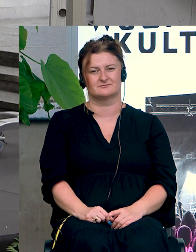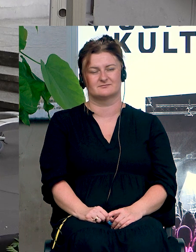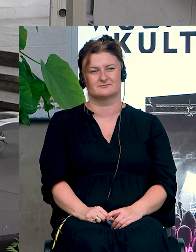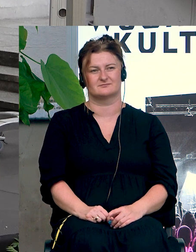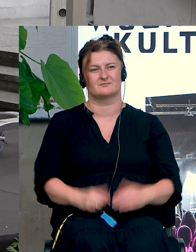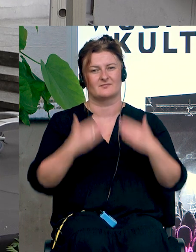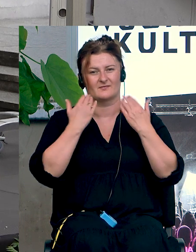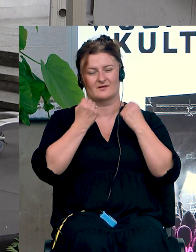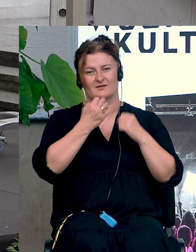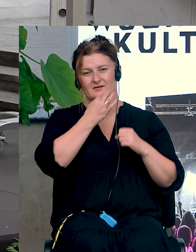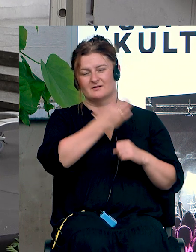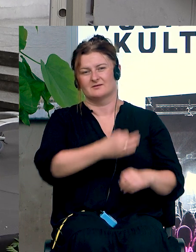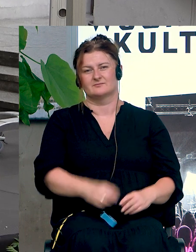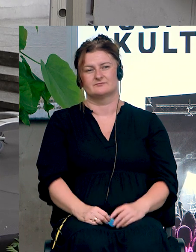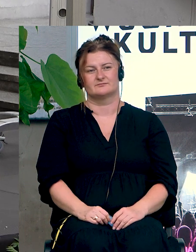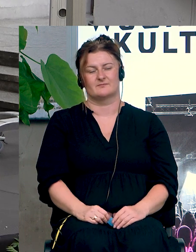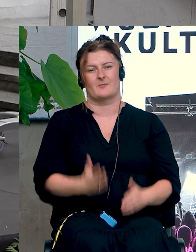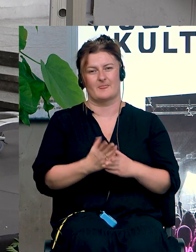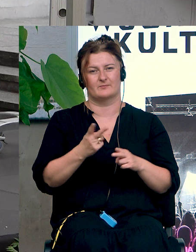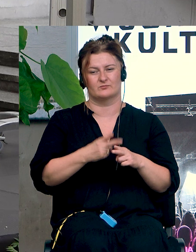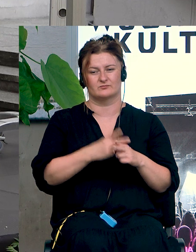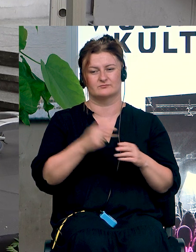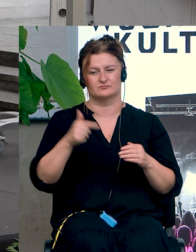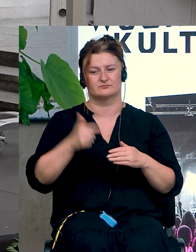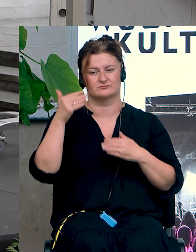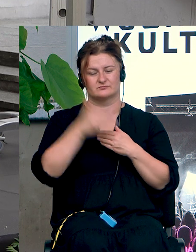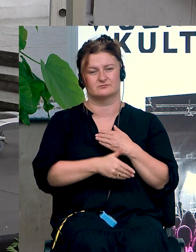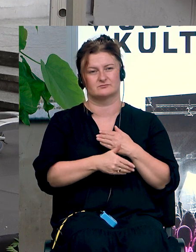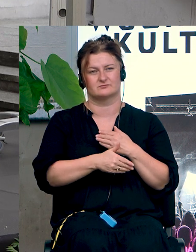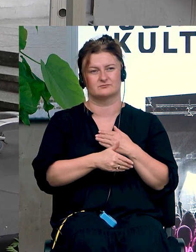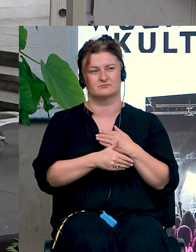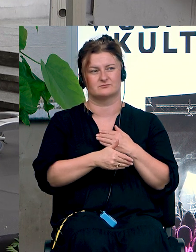Dziękujemy bardzo za pytanie i powoli musimy kończyć, tak